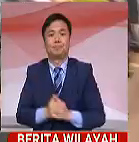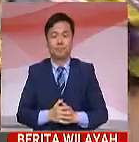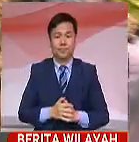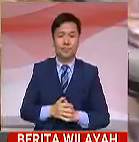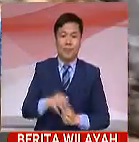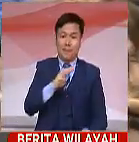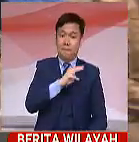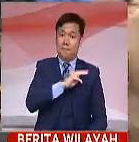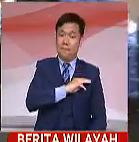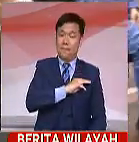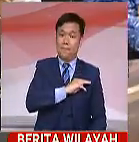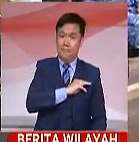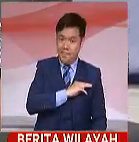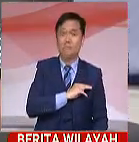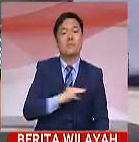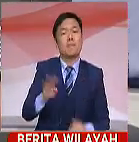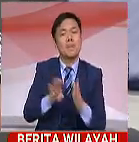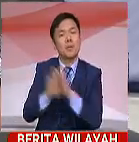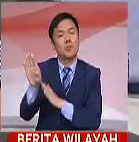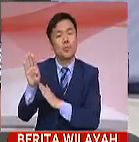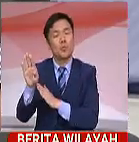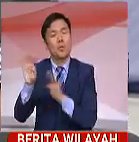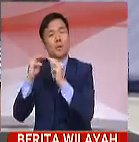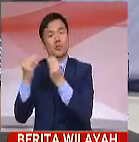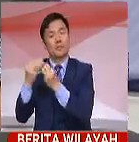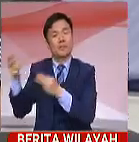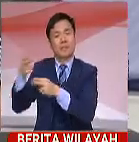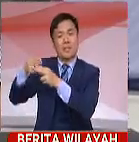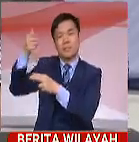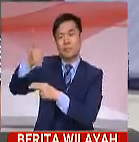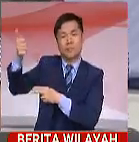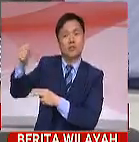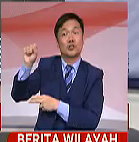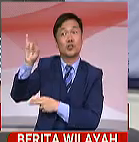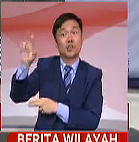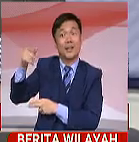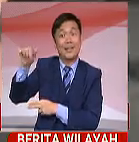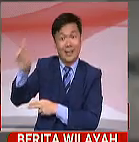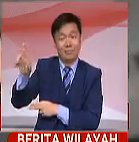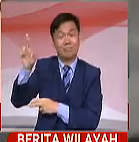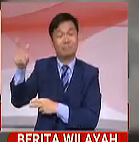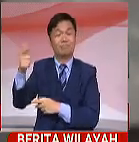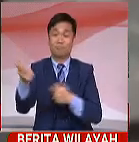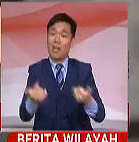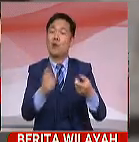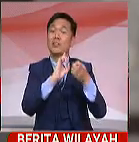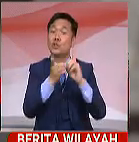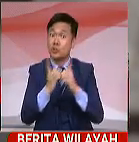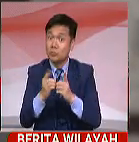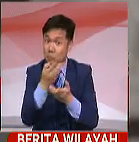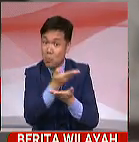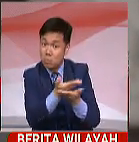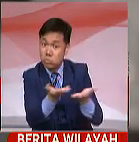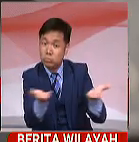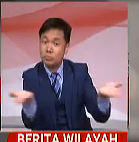Menteri Pembangunan Masyarakat dan Kesejahteraan Rakyat Sabah, Insinyur Syahilmi Yahya berkata, penyampaian maklumat melalui kaedah digital dapat digunakan secara